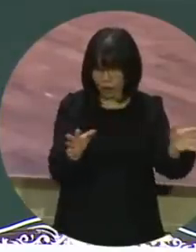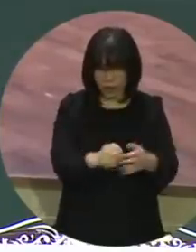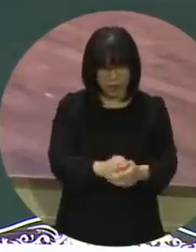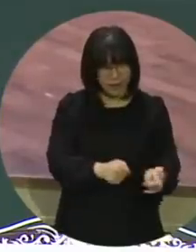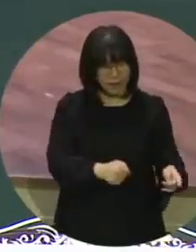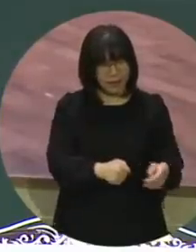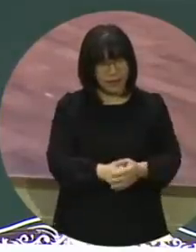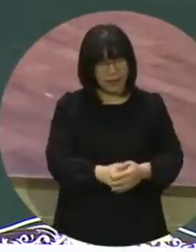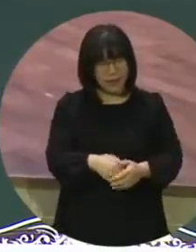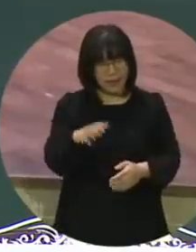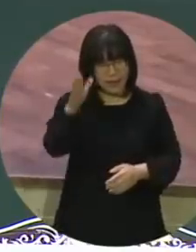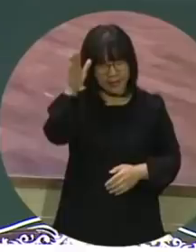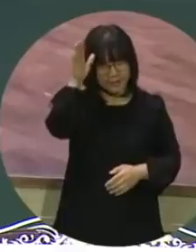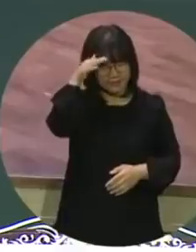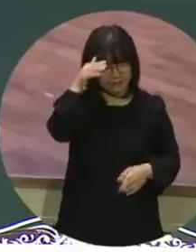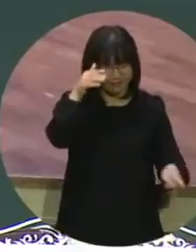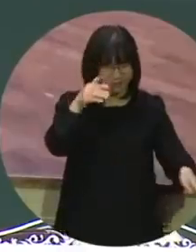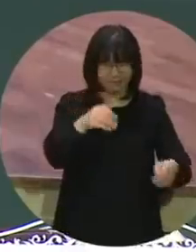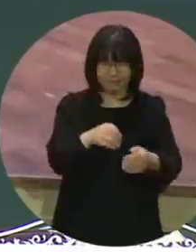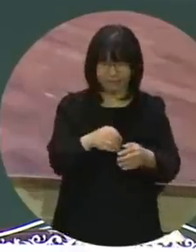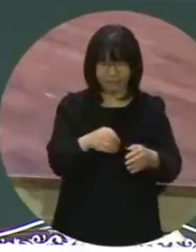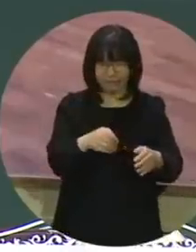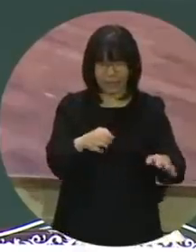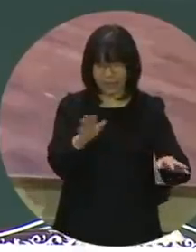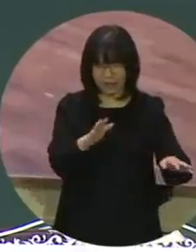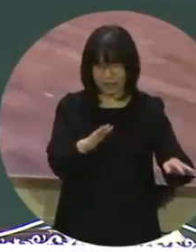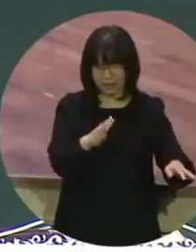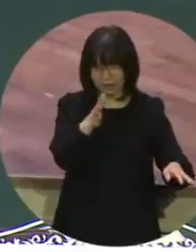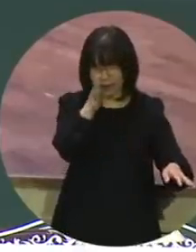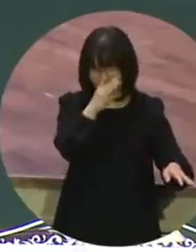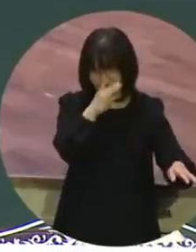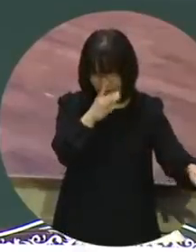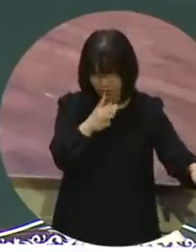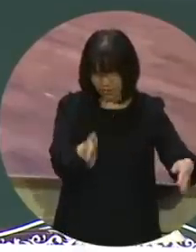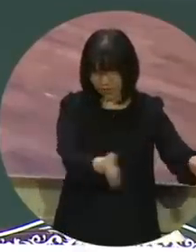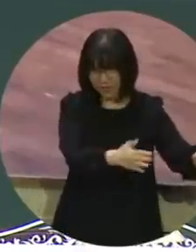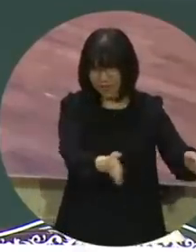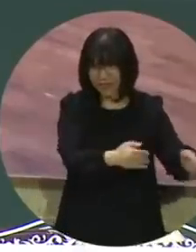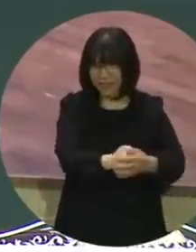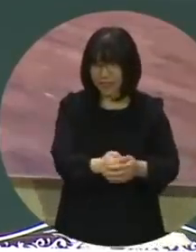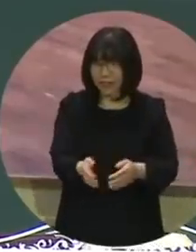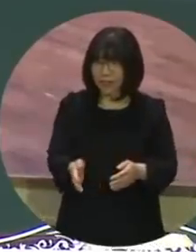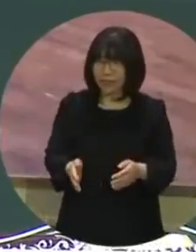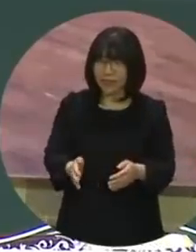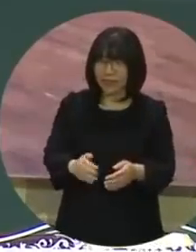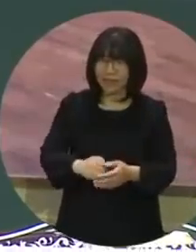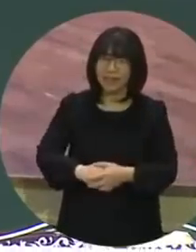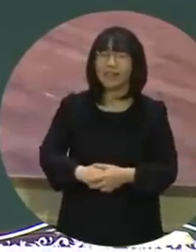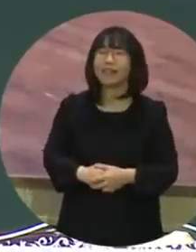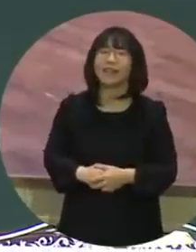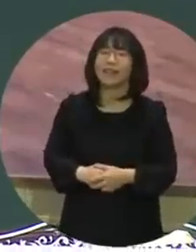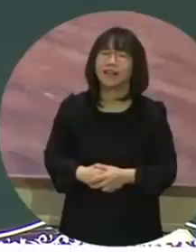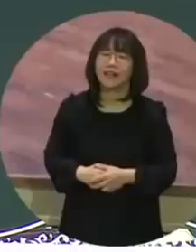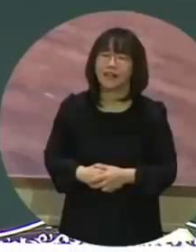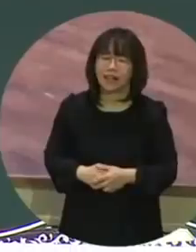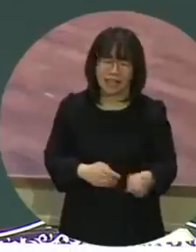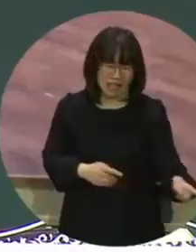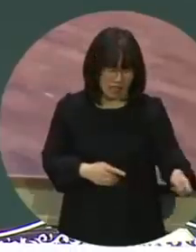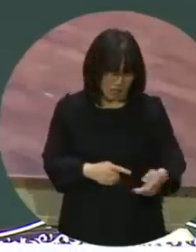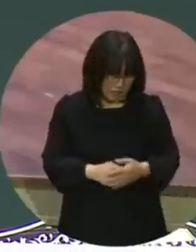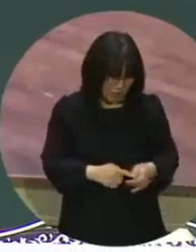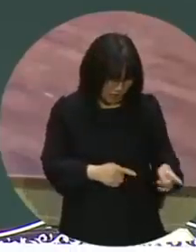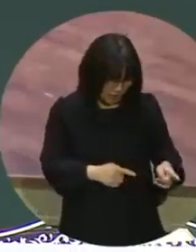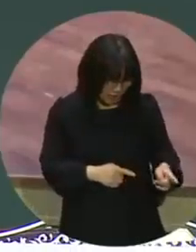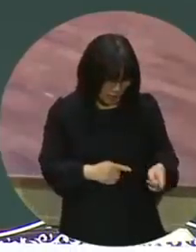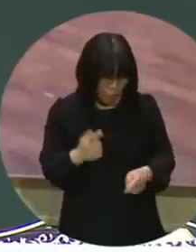쪼다 달도. 그거 답 달래. 멀쩡한 사람들 국회의원이 가가 재벌이 가가지고 학자가 가가지고 답 달래. 심지어